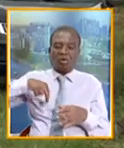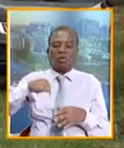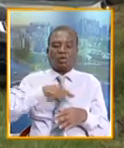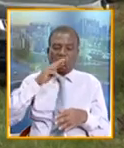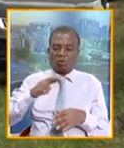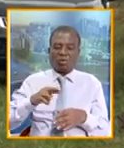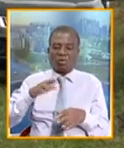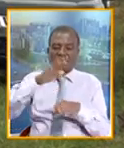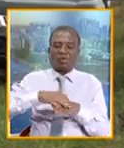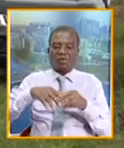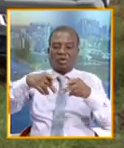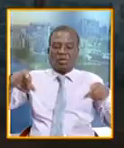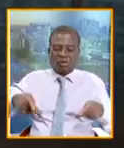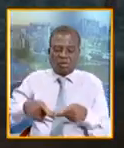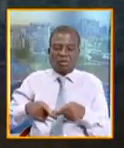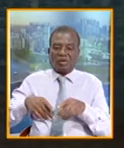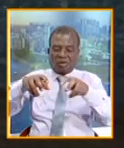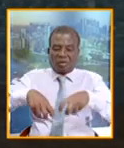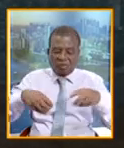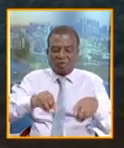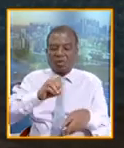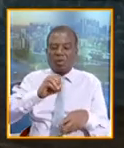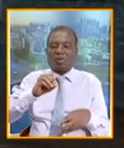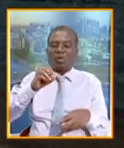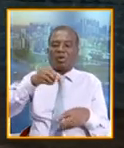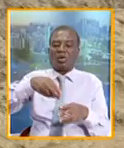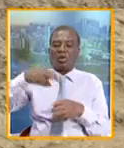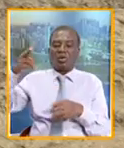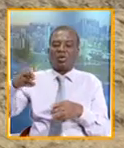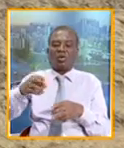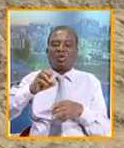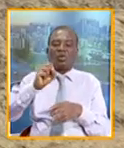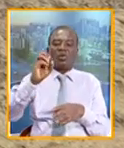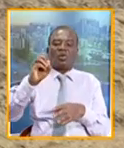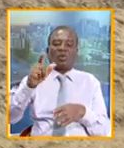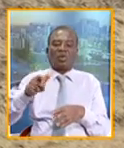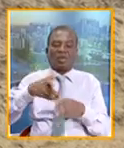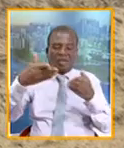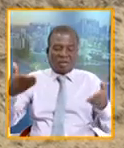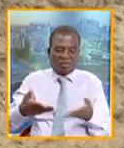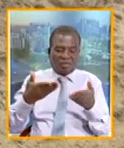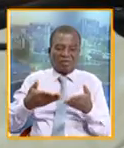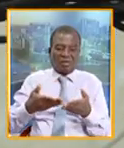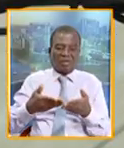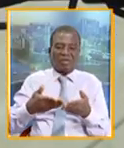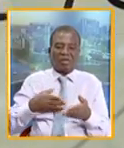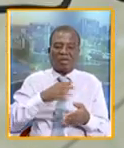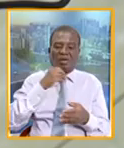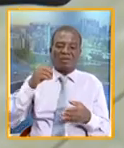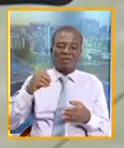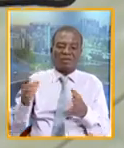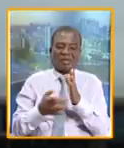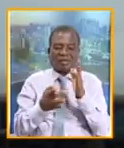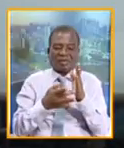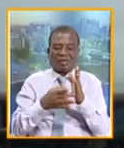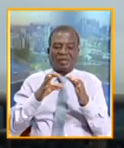le site de l'agriculture hors sol, situé dans le village de Songon. Ici, ils sont outillés aux techniques